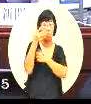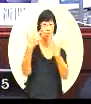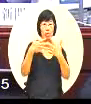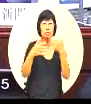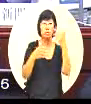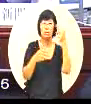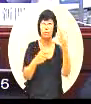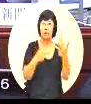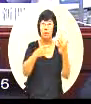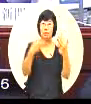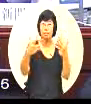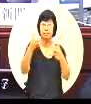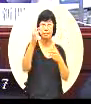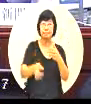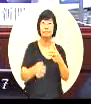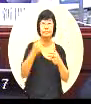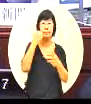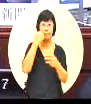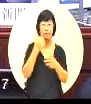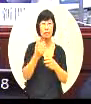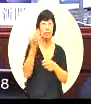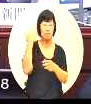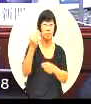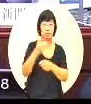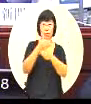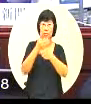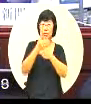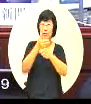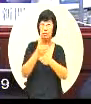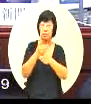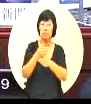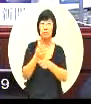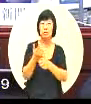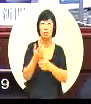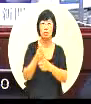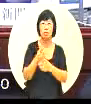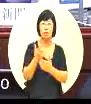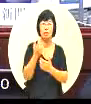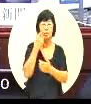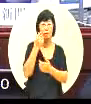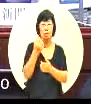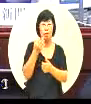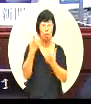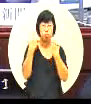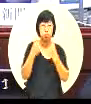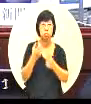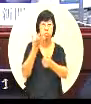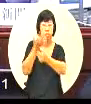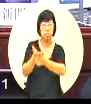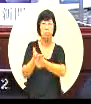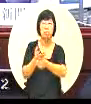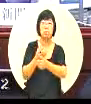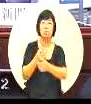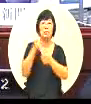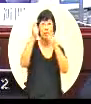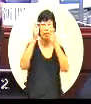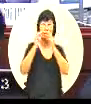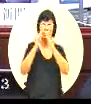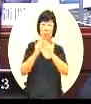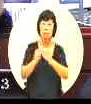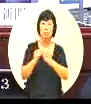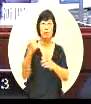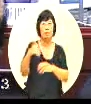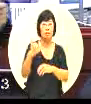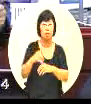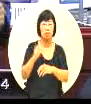讲过去马政府8年欠予高雄市政府818亿，啊！你讲新的蔡英文政府就任，啊！你